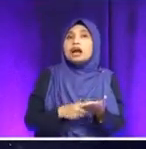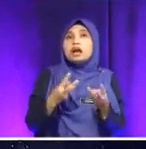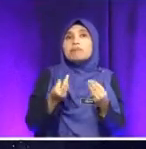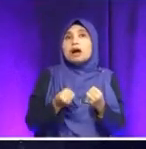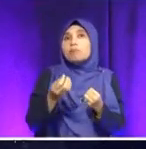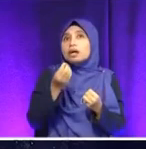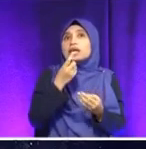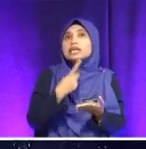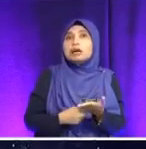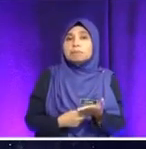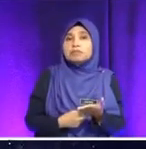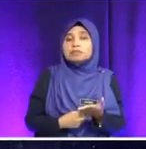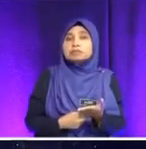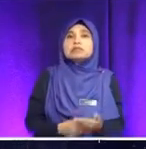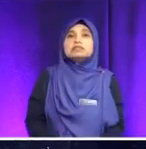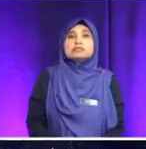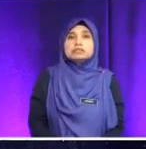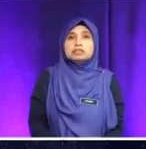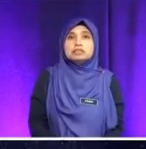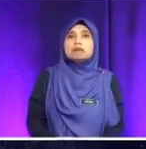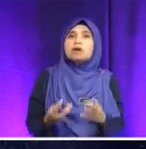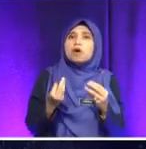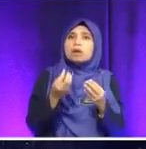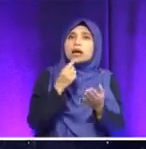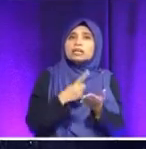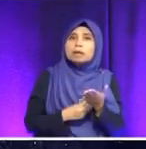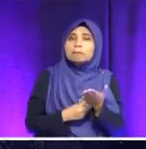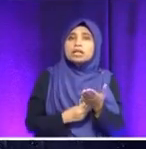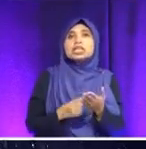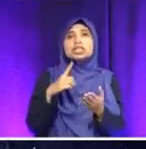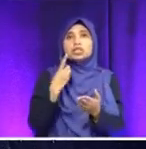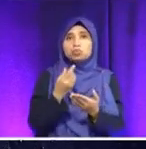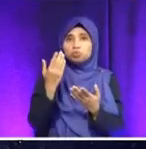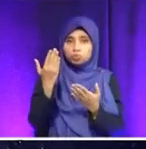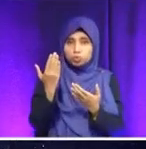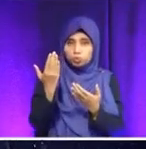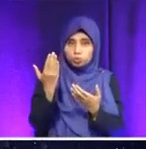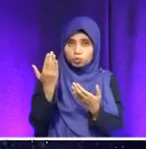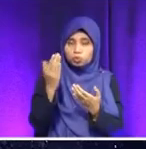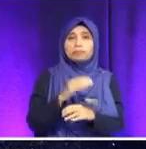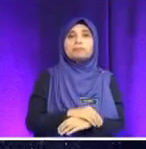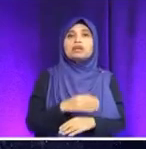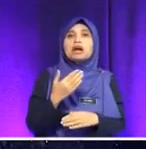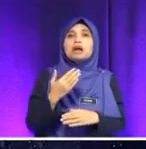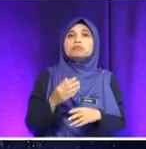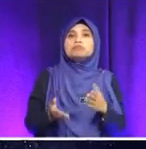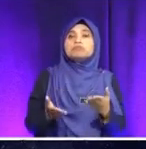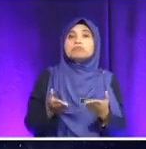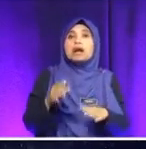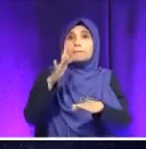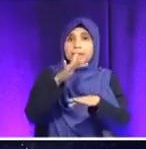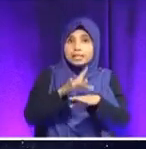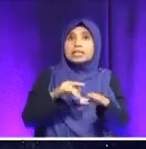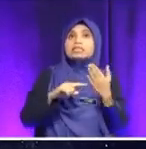dengan suami, dengan pasangan, kan? Nak order apa? Jadi kita tunggu. Okey, tunggu. Dan kadang-kadang pelanggan akan